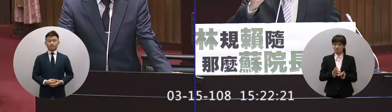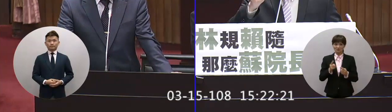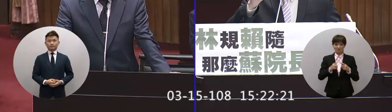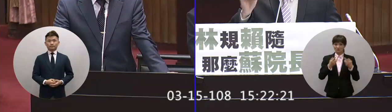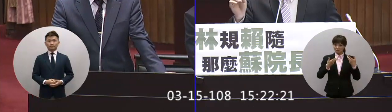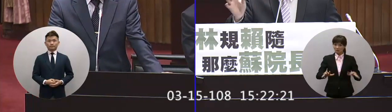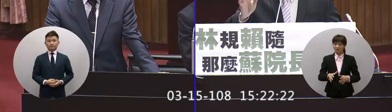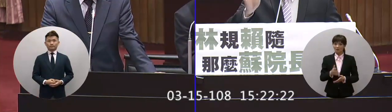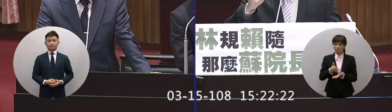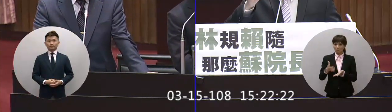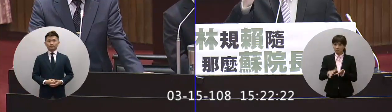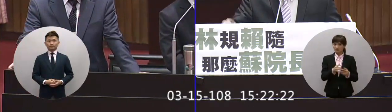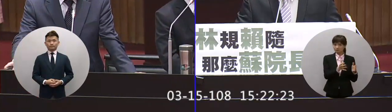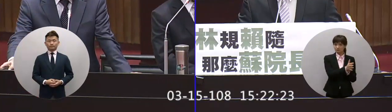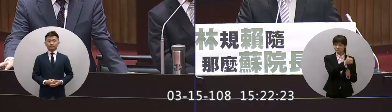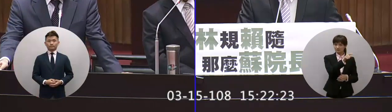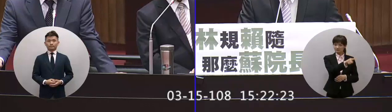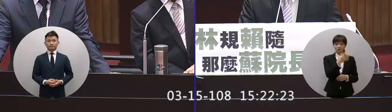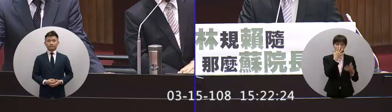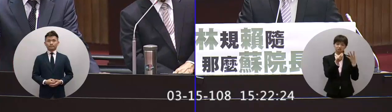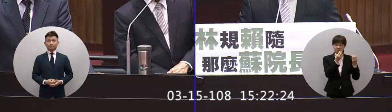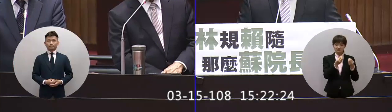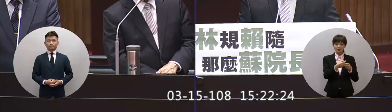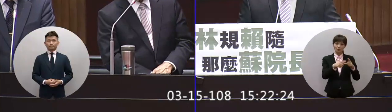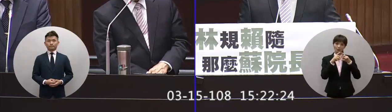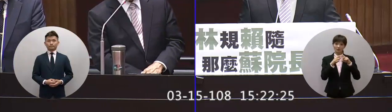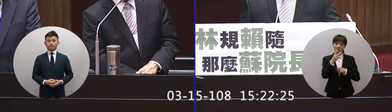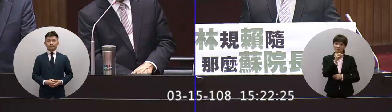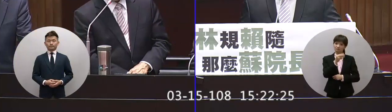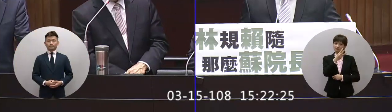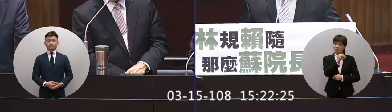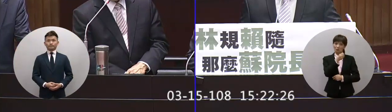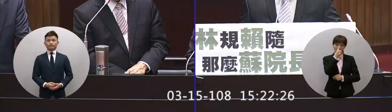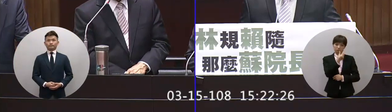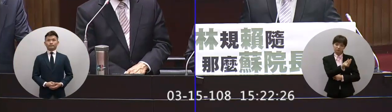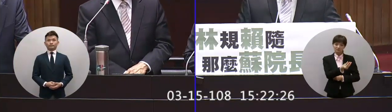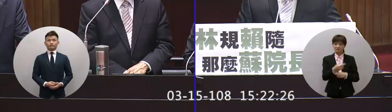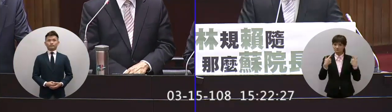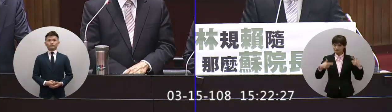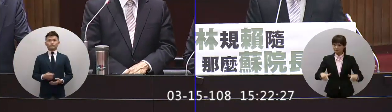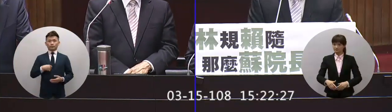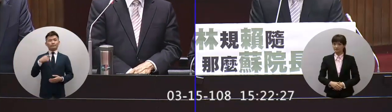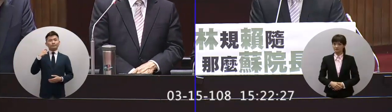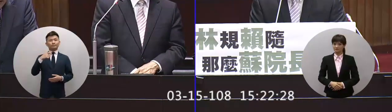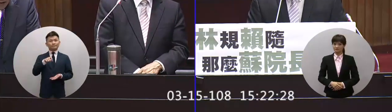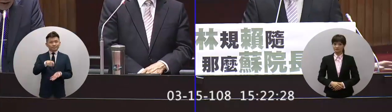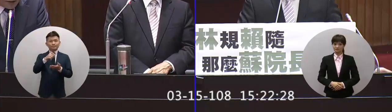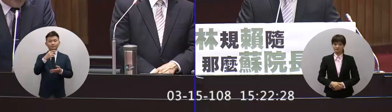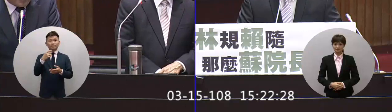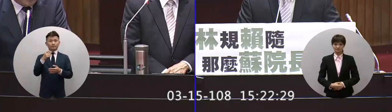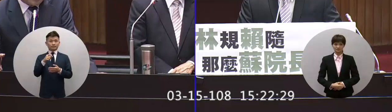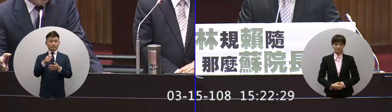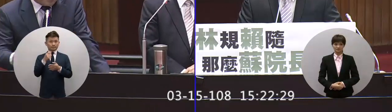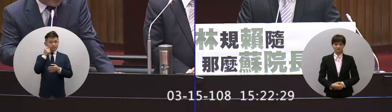数，部长是没有反应，还在跟我打2-3万人。我想这个 不，我是说缴费的这2个月缴